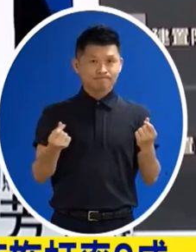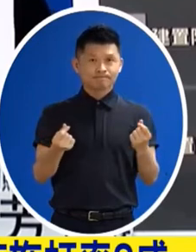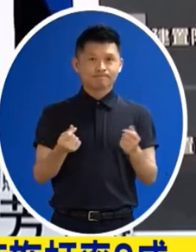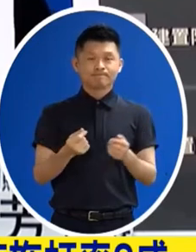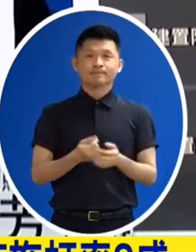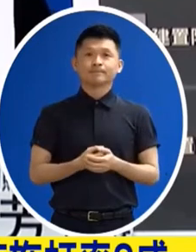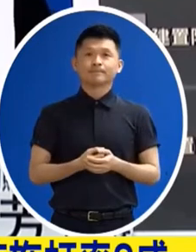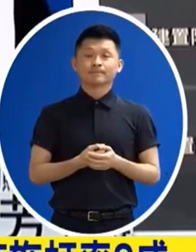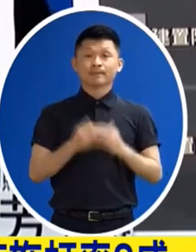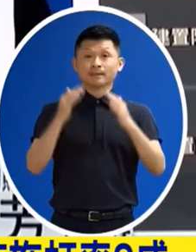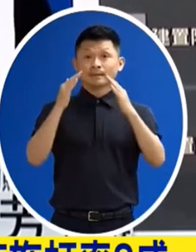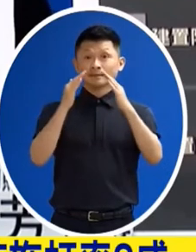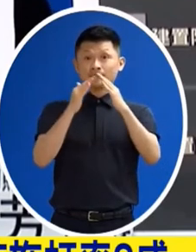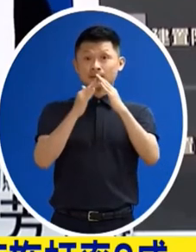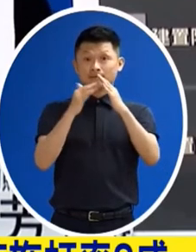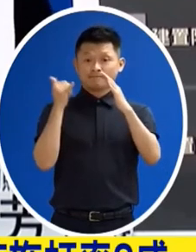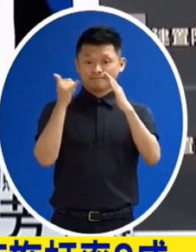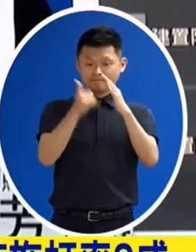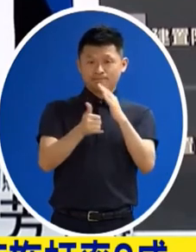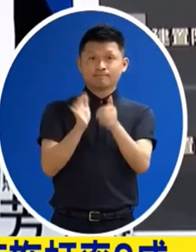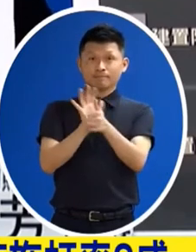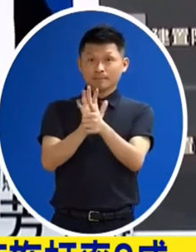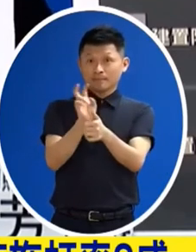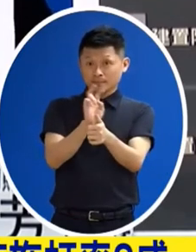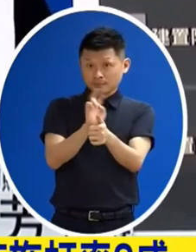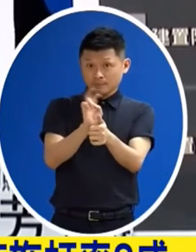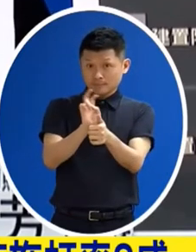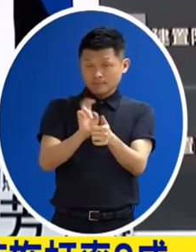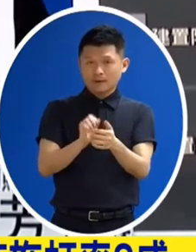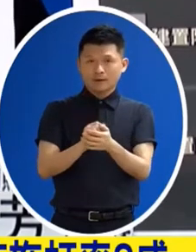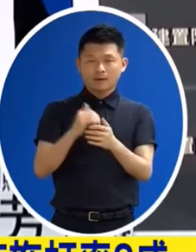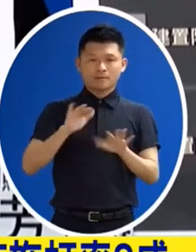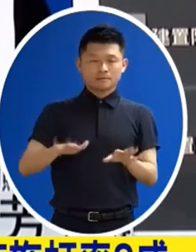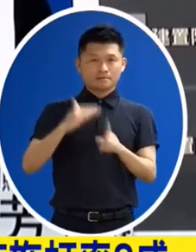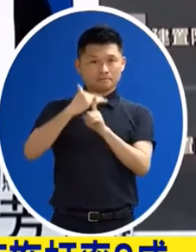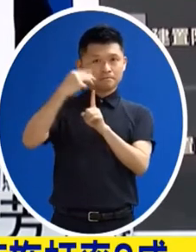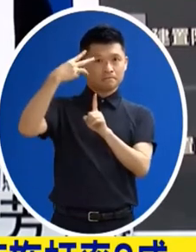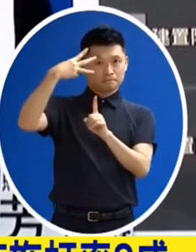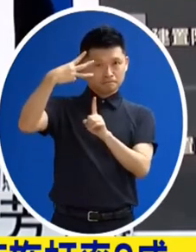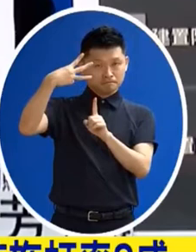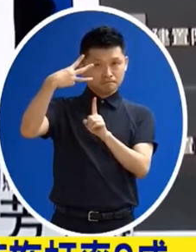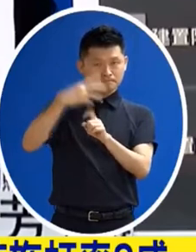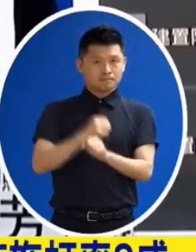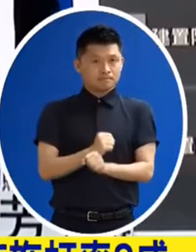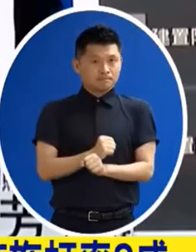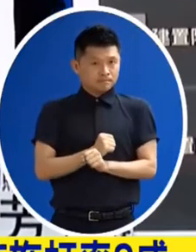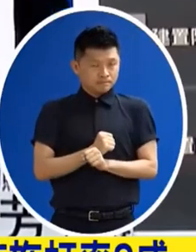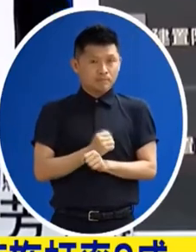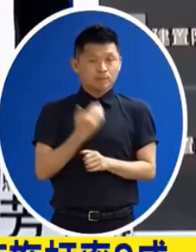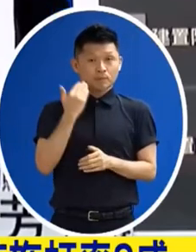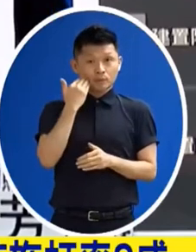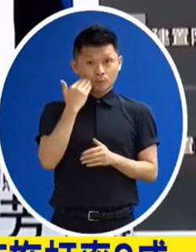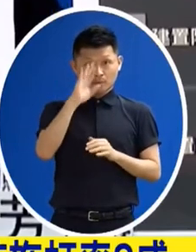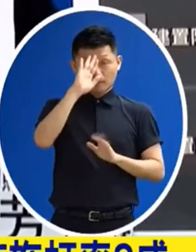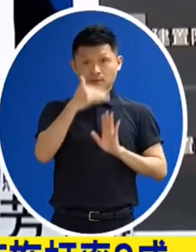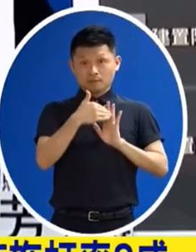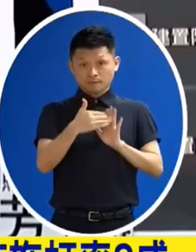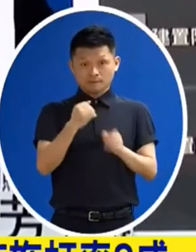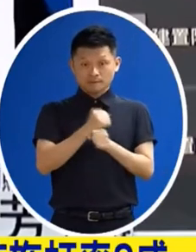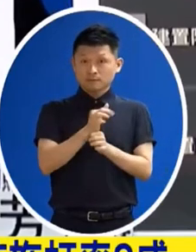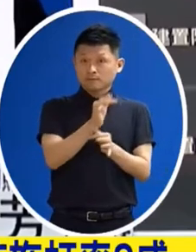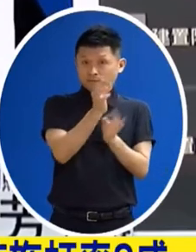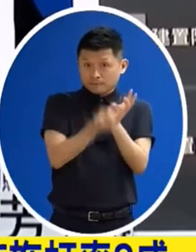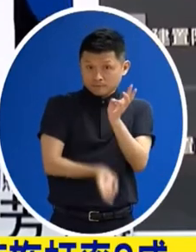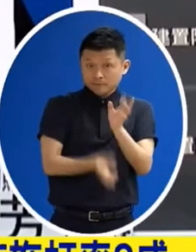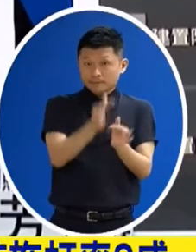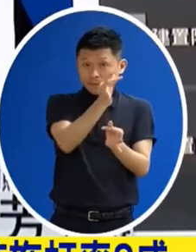发布这样的一个家庭托顾，其实可以在3级警戒下 只要做到一定程度的一些防疫机制，事实